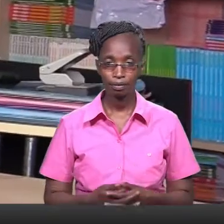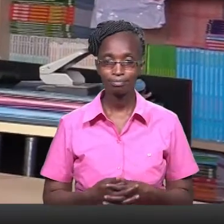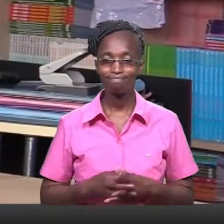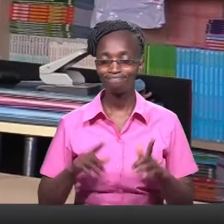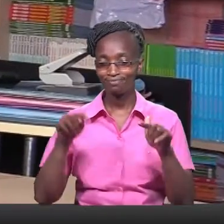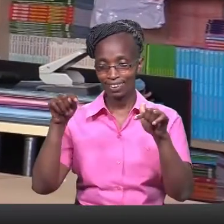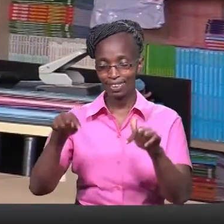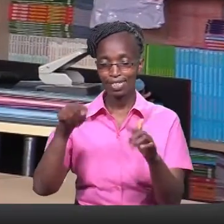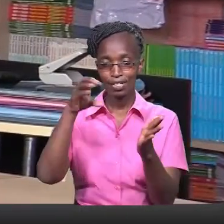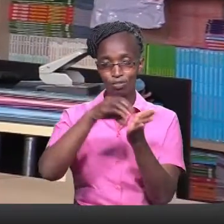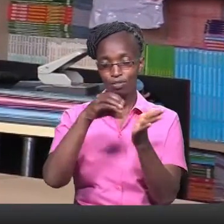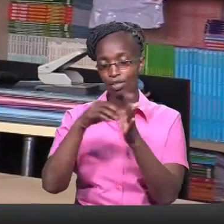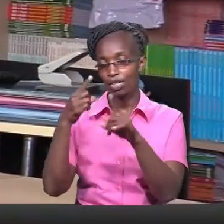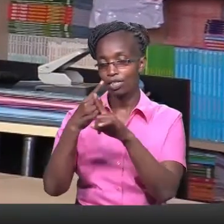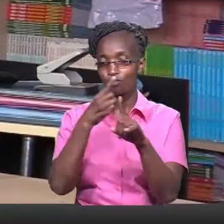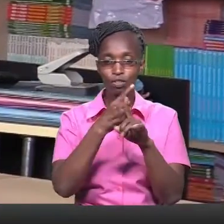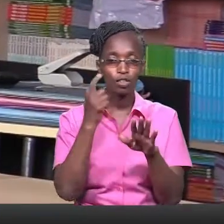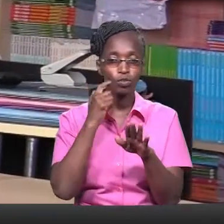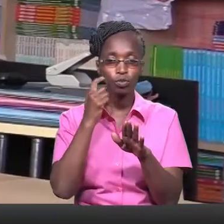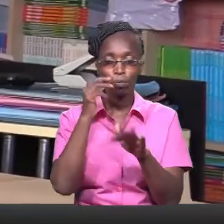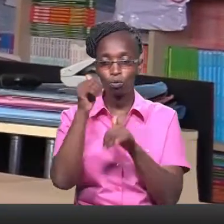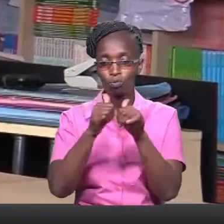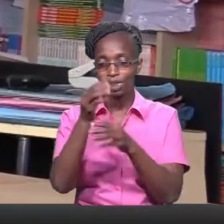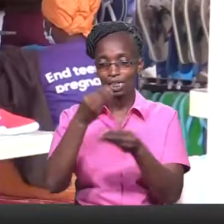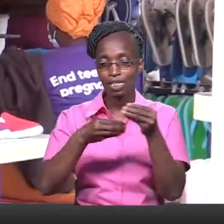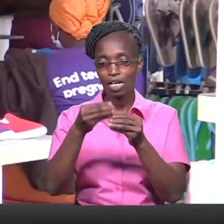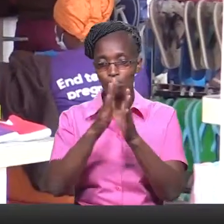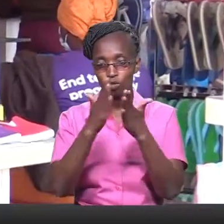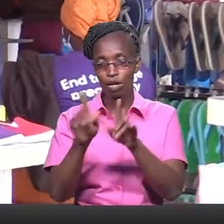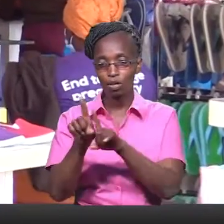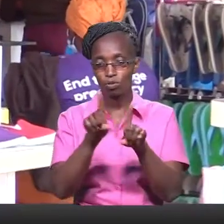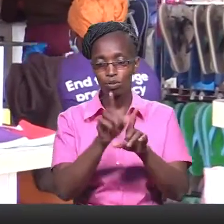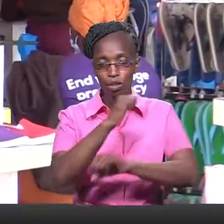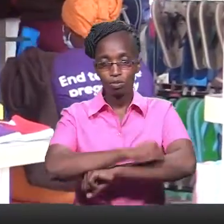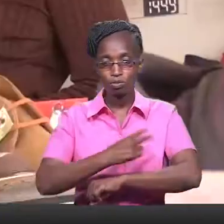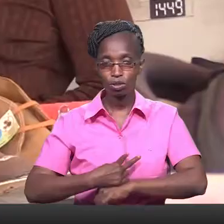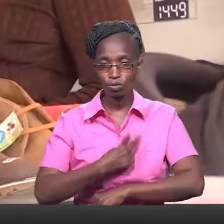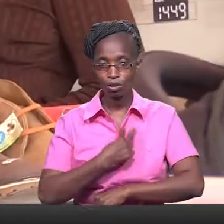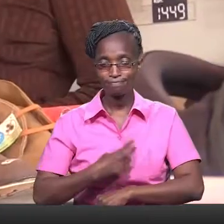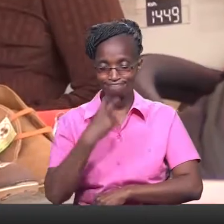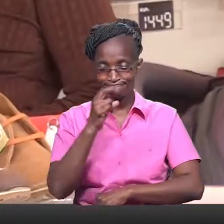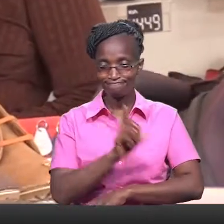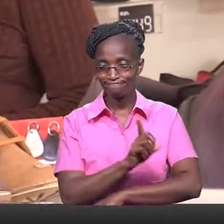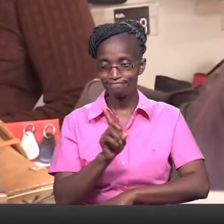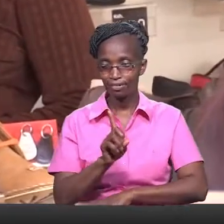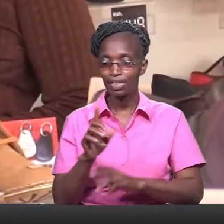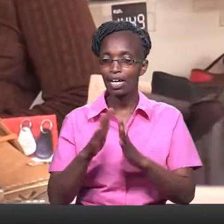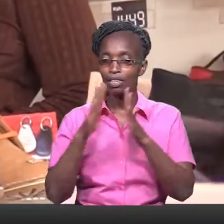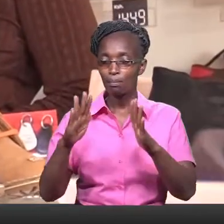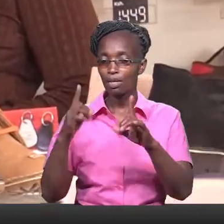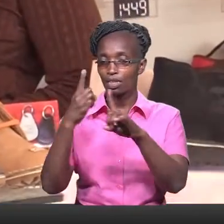ndiyo taswira kamili kwenye maduka tofauti ya kuuza vitabu na sare za wanafunzi. Tofauti